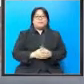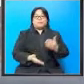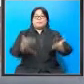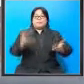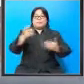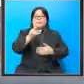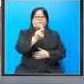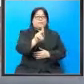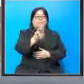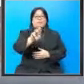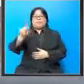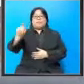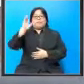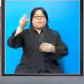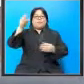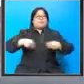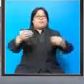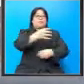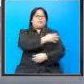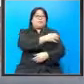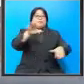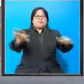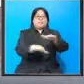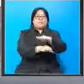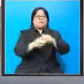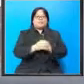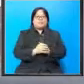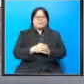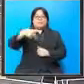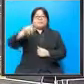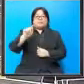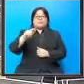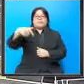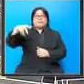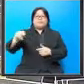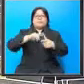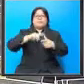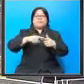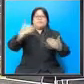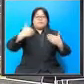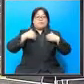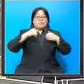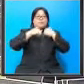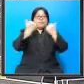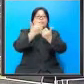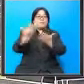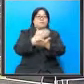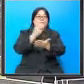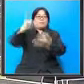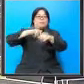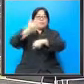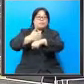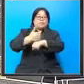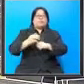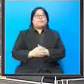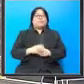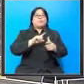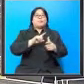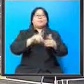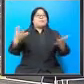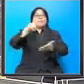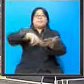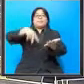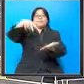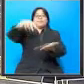ada QWERTY akan dipecahkan dibawa ptpn4 atau agensi baru yang akan diwujudkan dan apakah